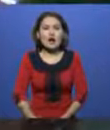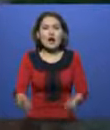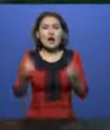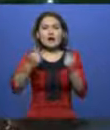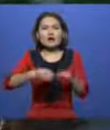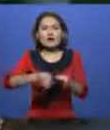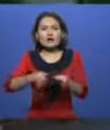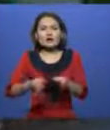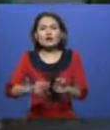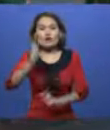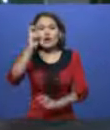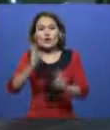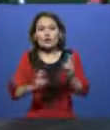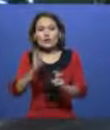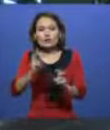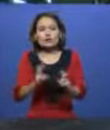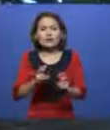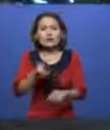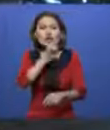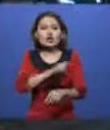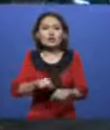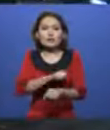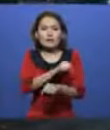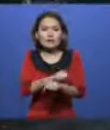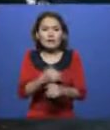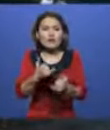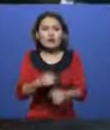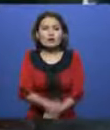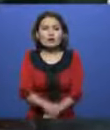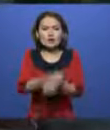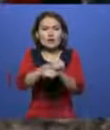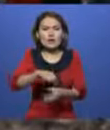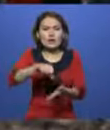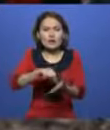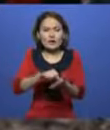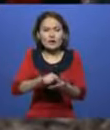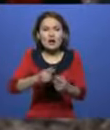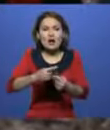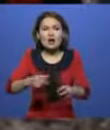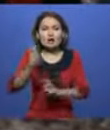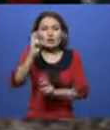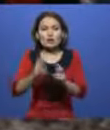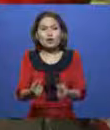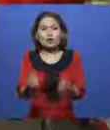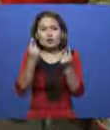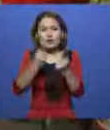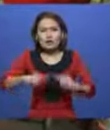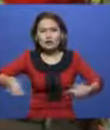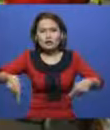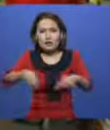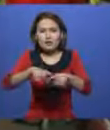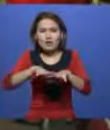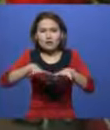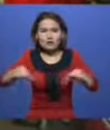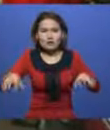өндіріс орындарда жұмысын бір жола тоқтатты. Осы күндері наразы топ Лювендегі танымал сыра шығарушы Стелла Артуа мен Жупилер